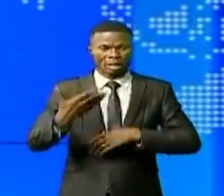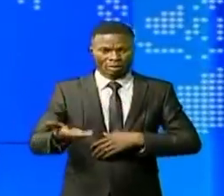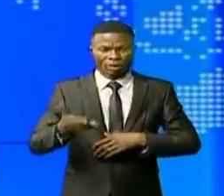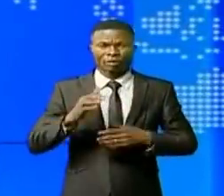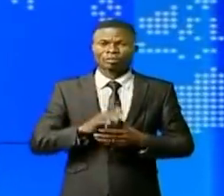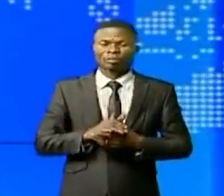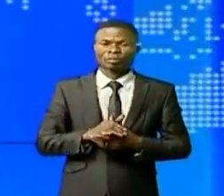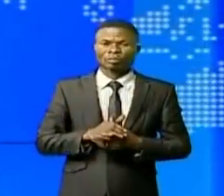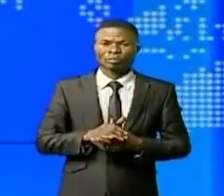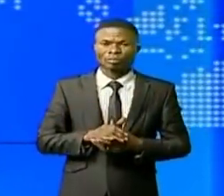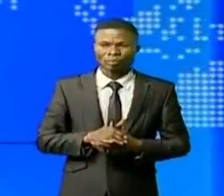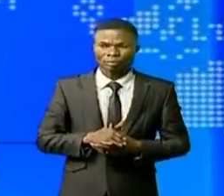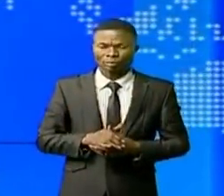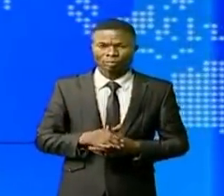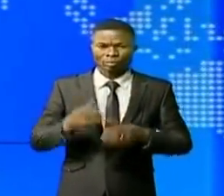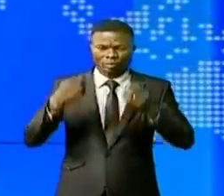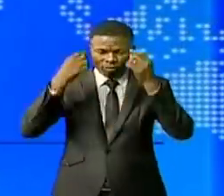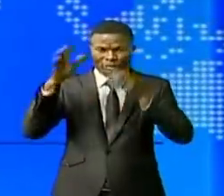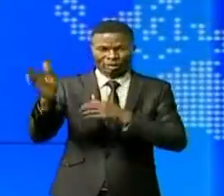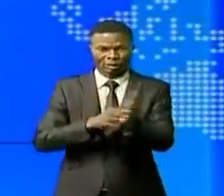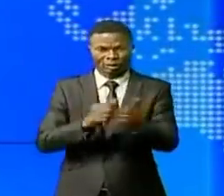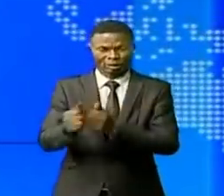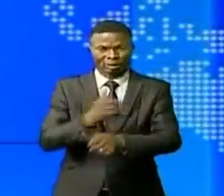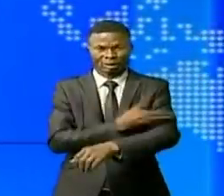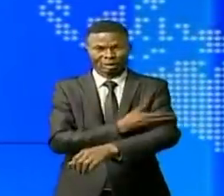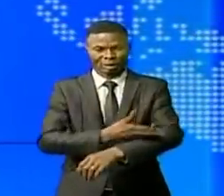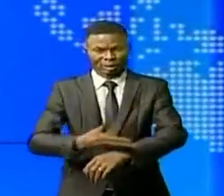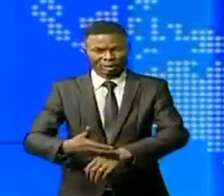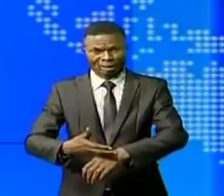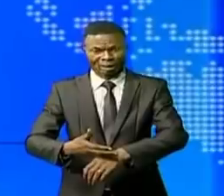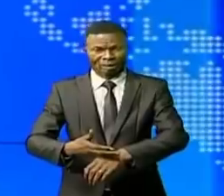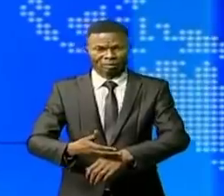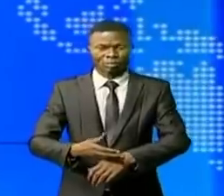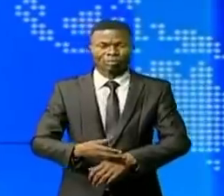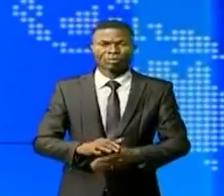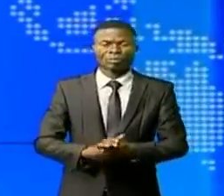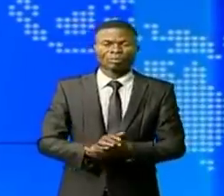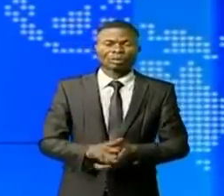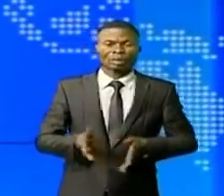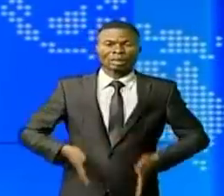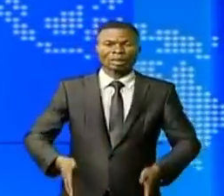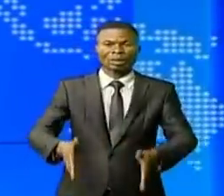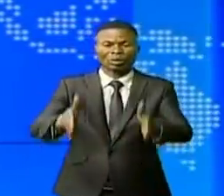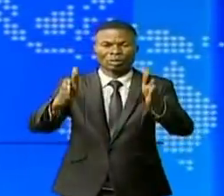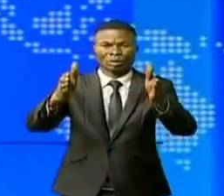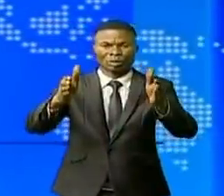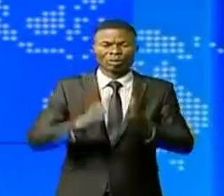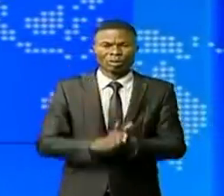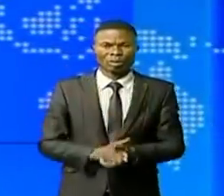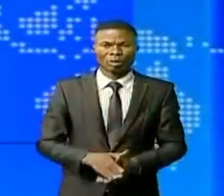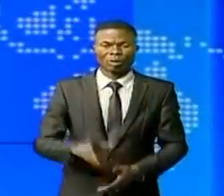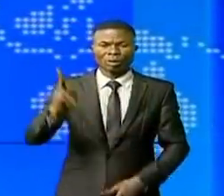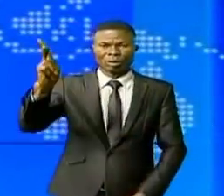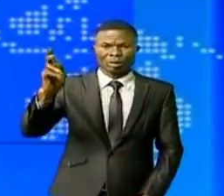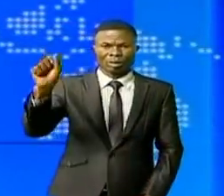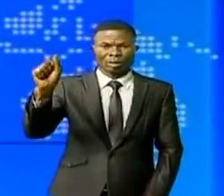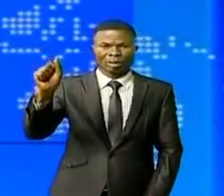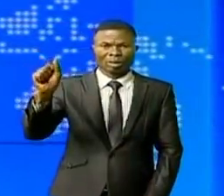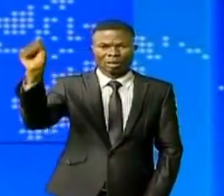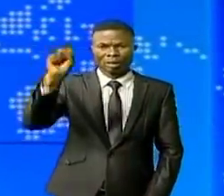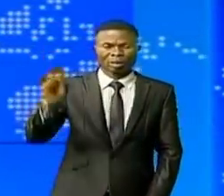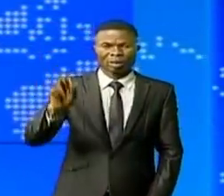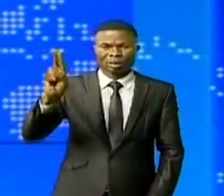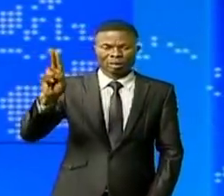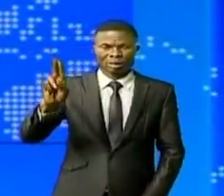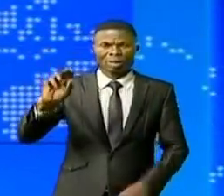la détérioration exponentielle de la célèbre chaussée du Mont Kassou dans la ville